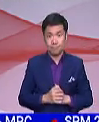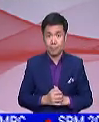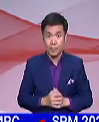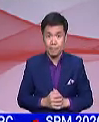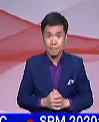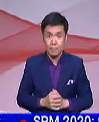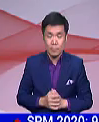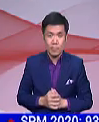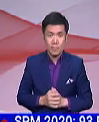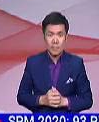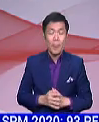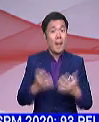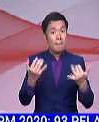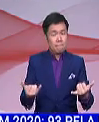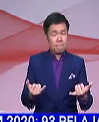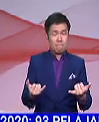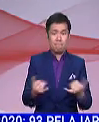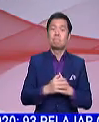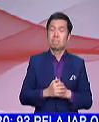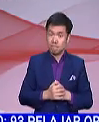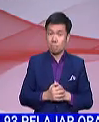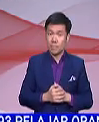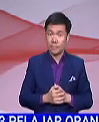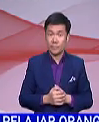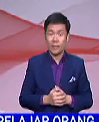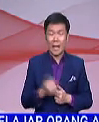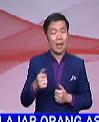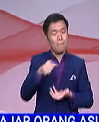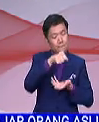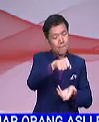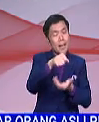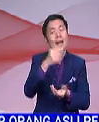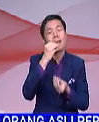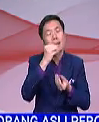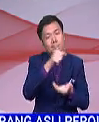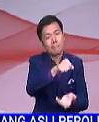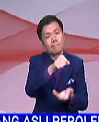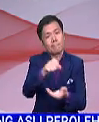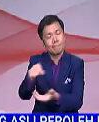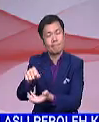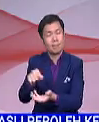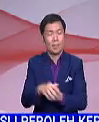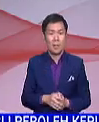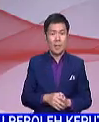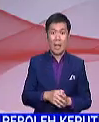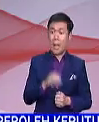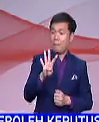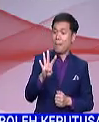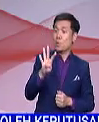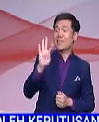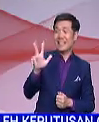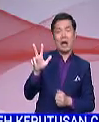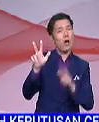Untuk makluman, pada hari ini kita mula agihkan ini bantuan bakul makanan kepada seramai 43 kir